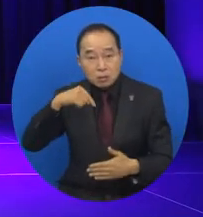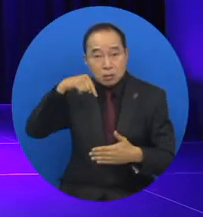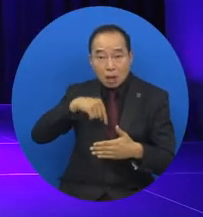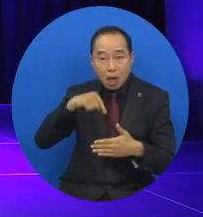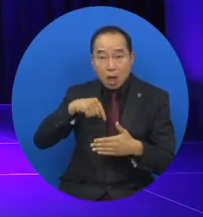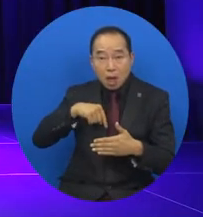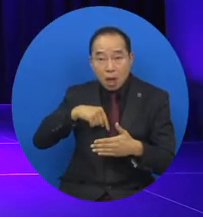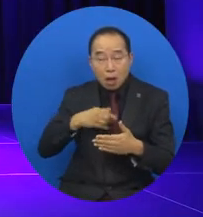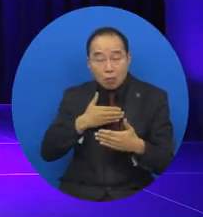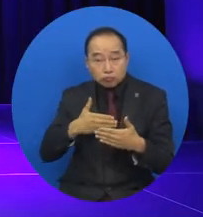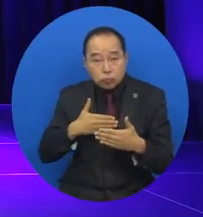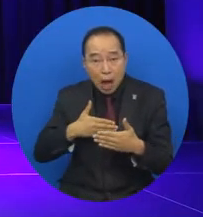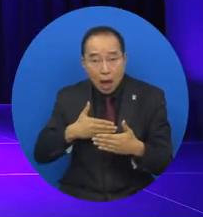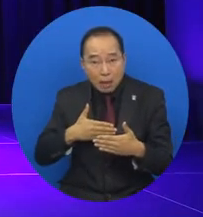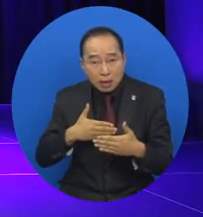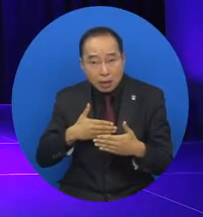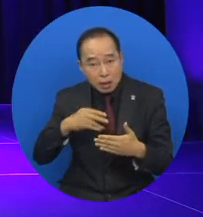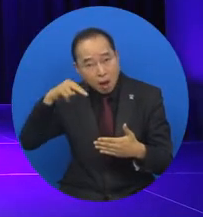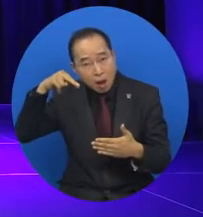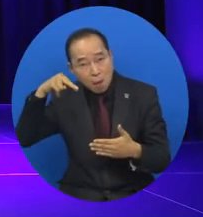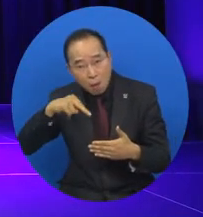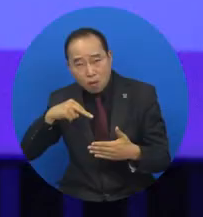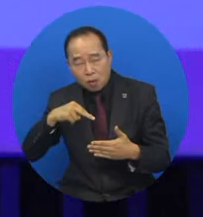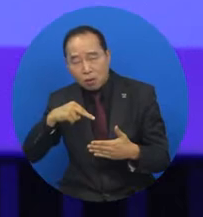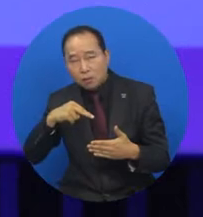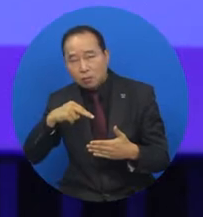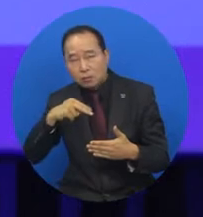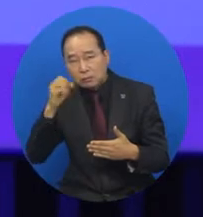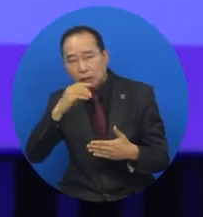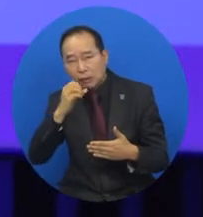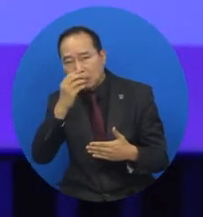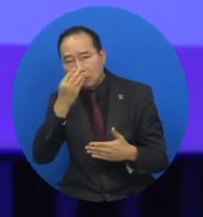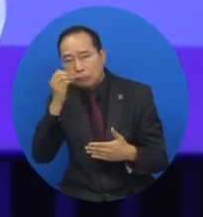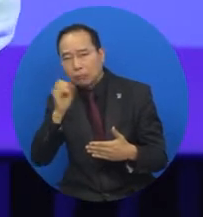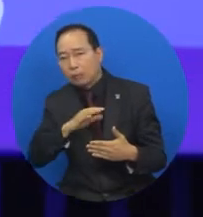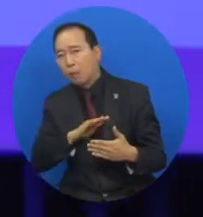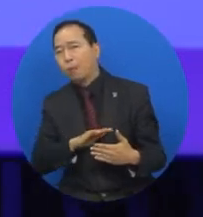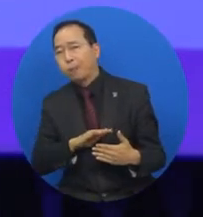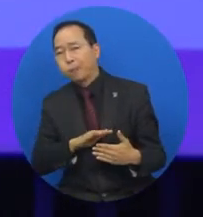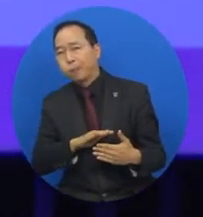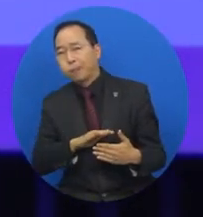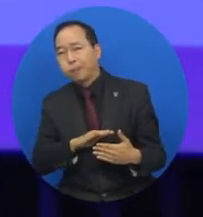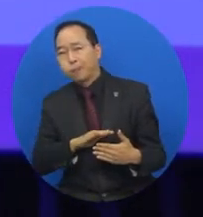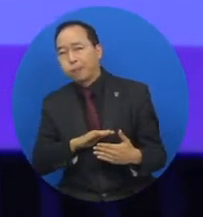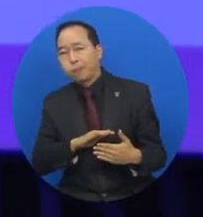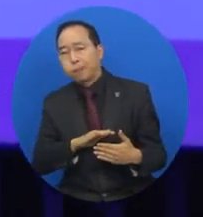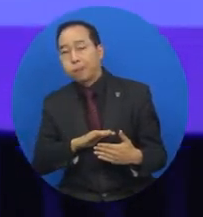집중하면서 진작 저희 불안들은 직면하는 척만 했던 것이죠.